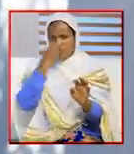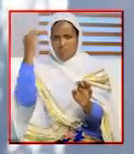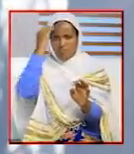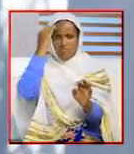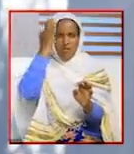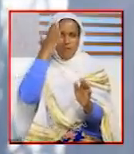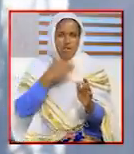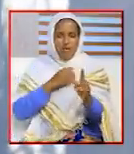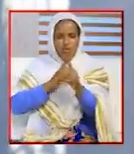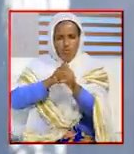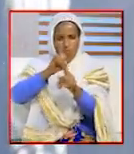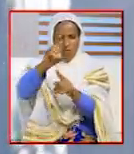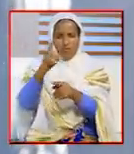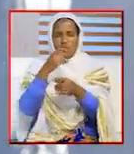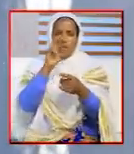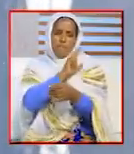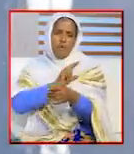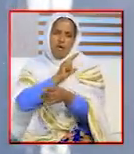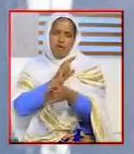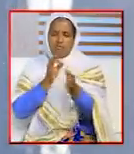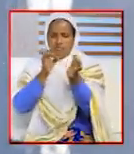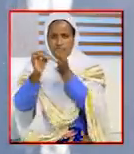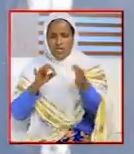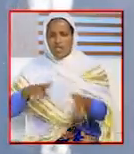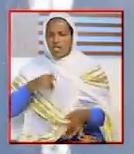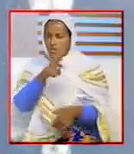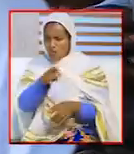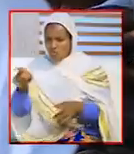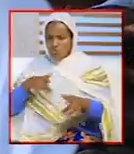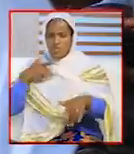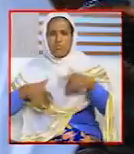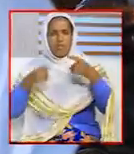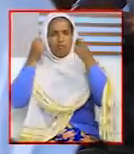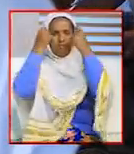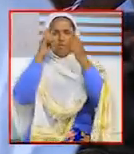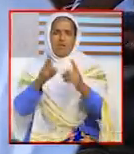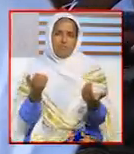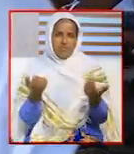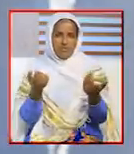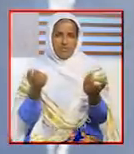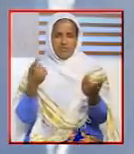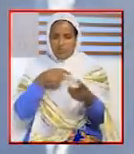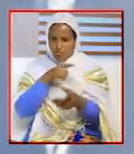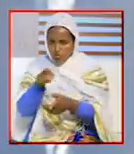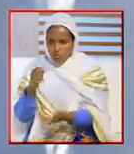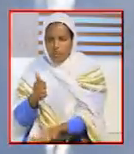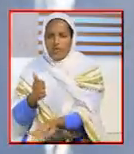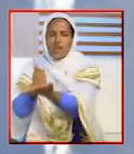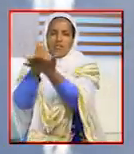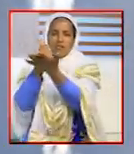ወጥ የሆነ ባህሪያችንን ማሳየት ቅድም በደንብ ተረድ ስሜታቸውን መረዳት እና